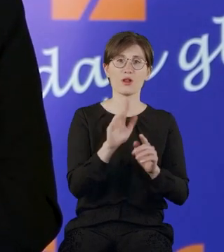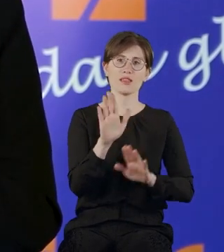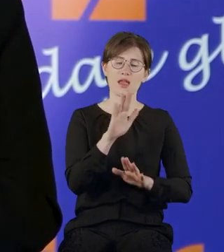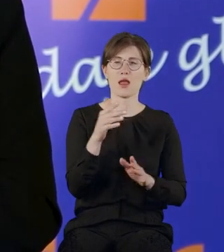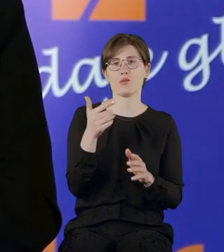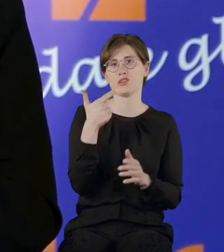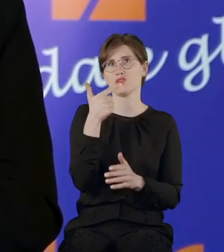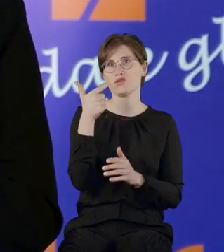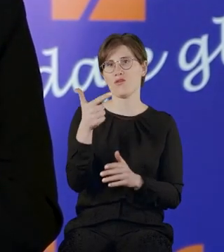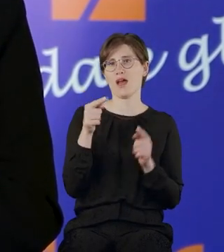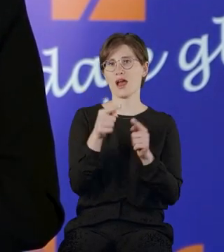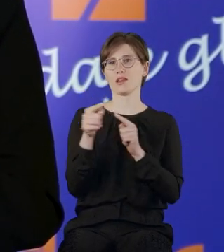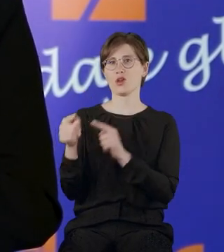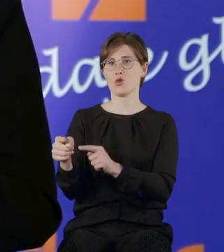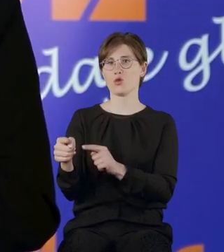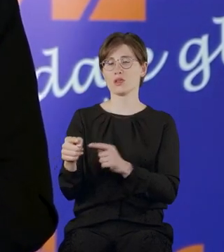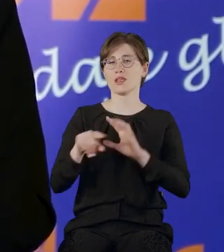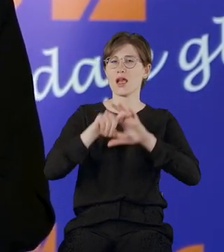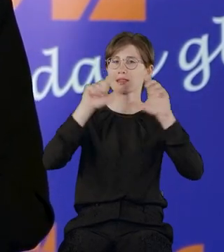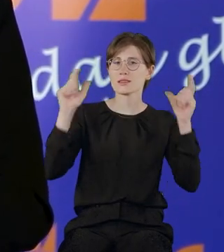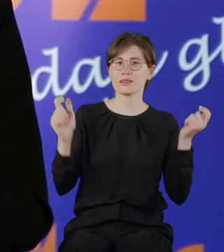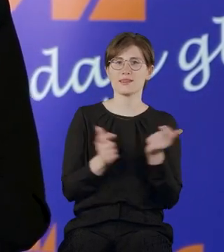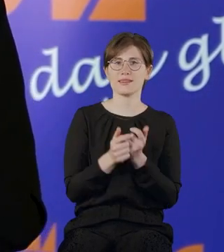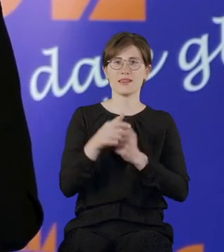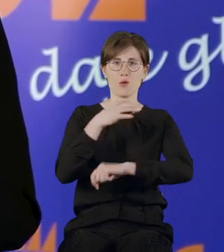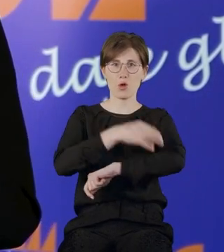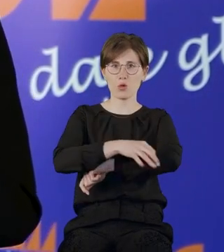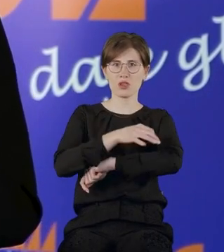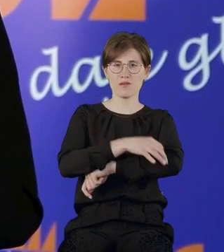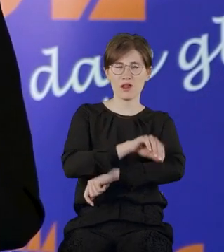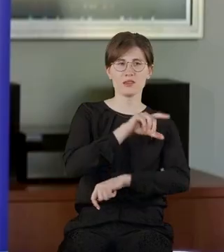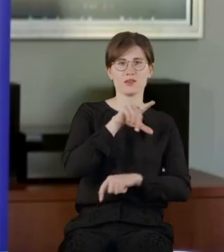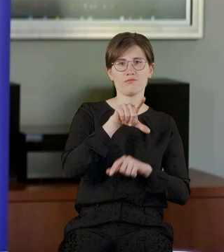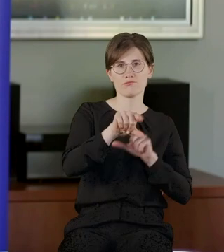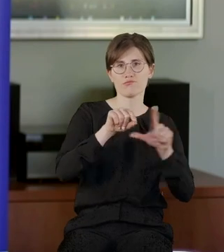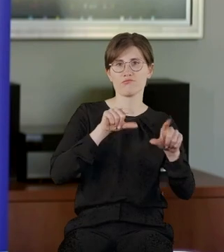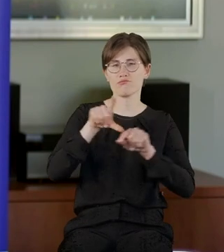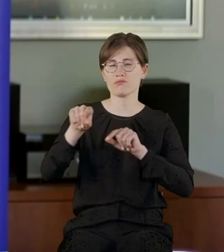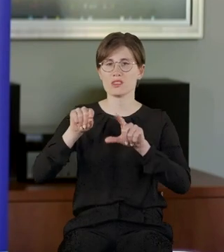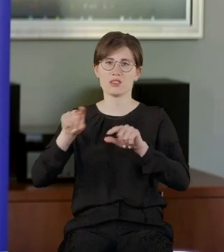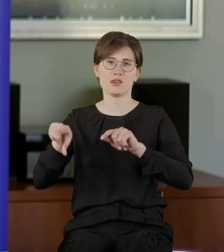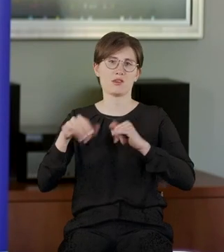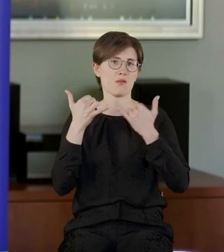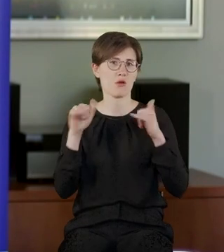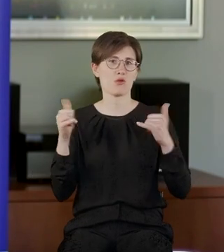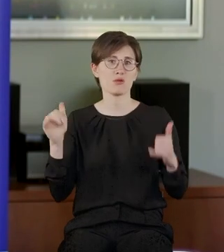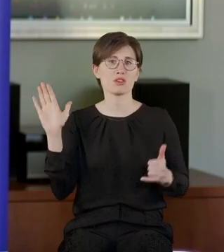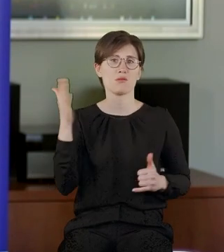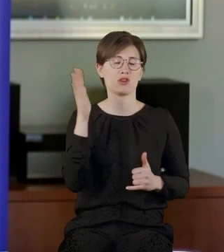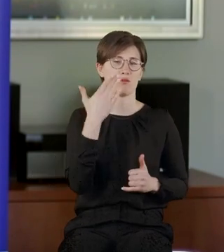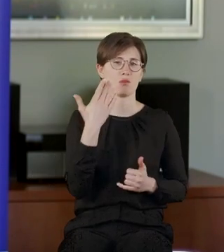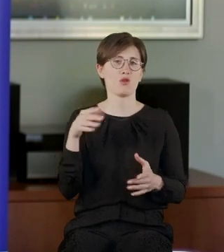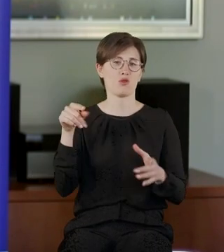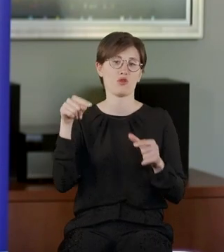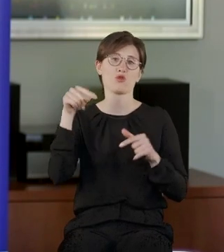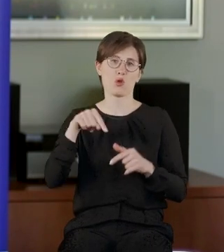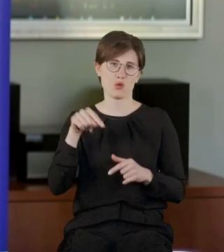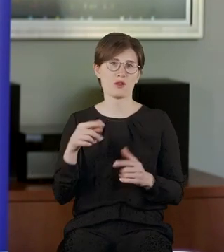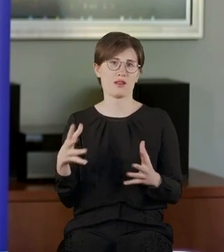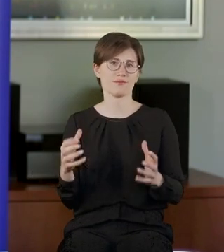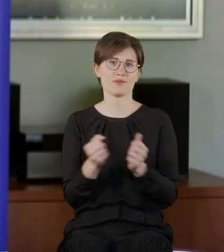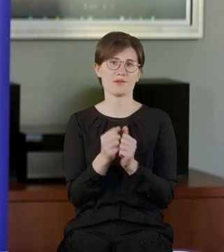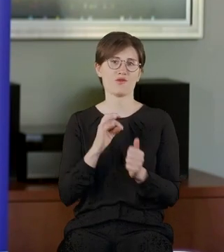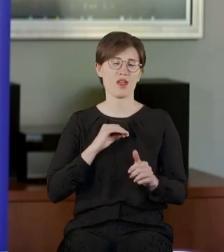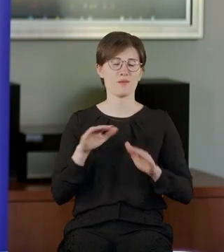ma życzenie studiować na całym uniwersytecie i korzystać z oferty całej uczelni, właśnie tutaj znajduje swoje